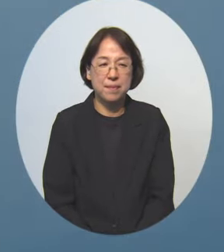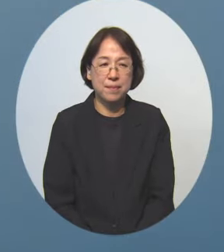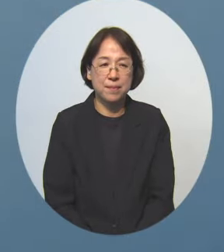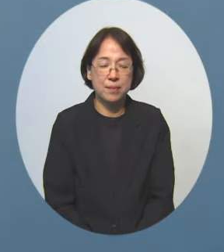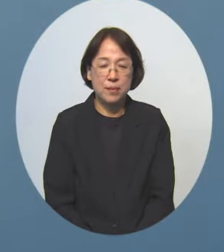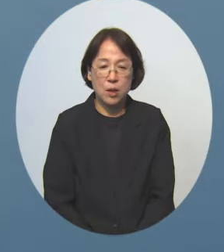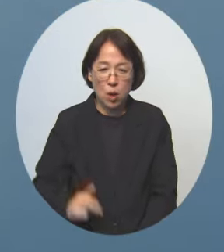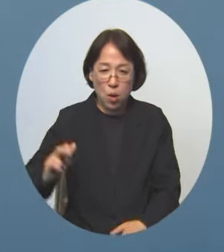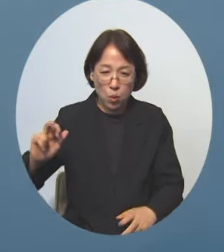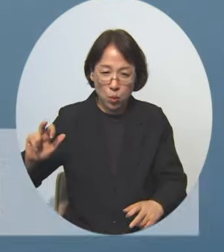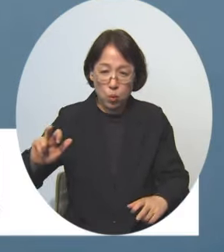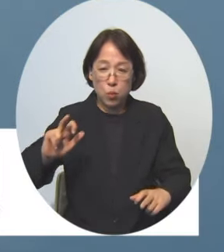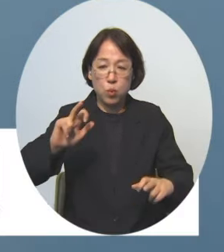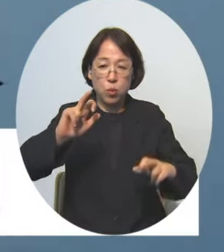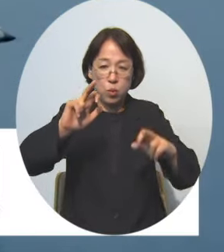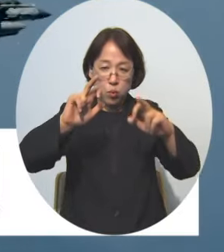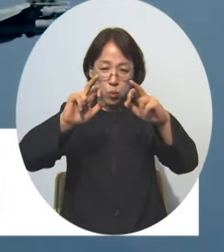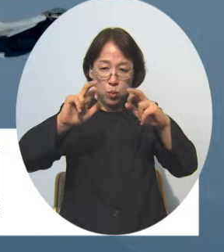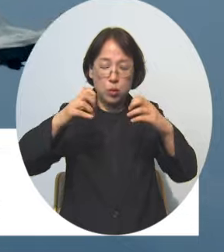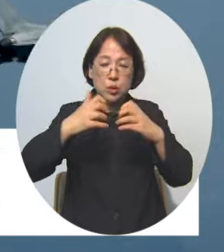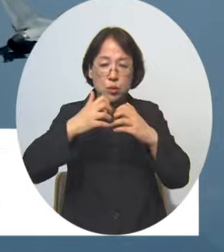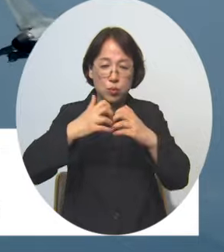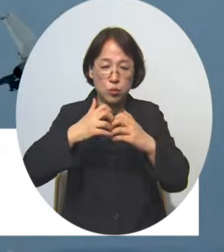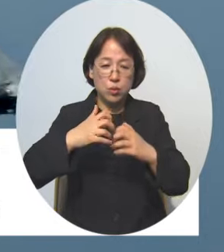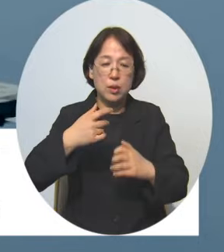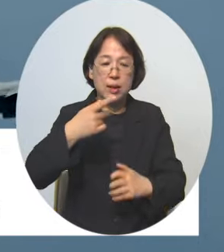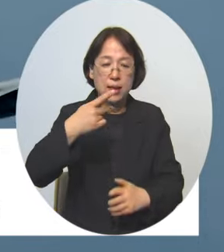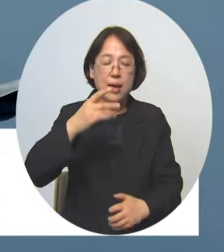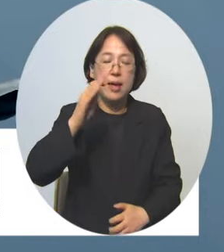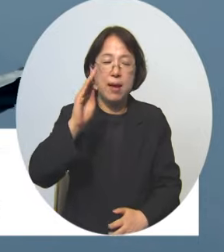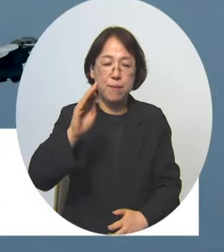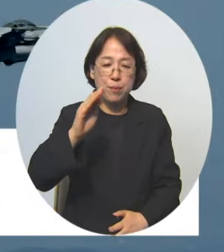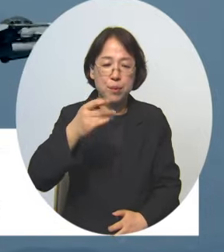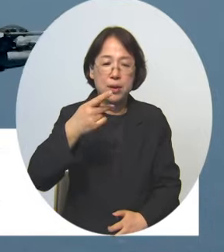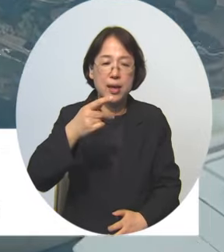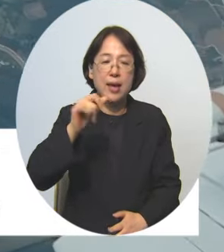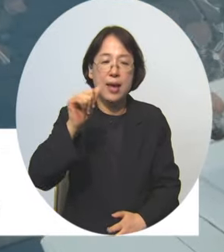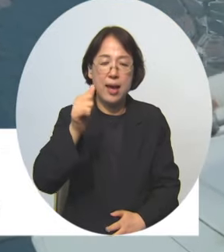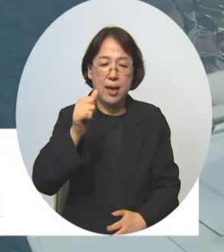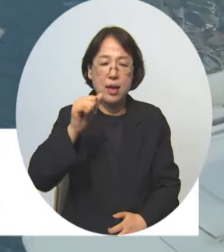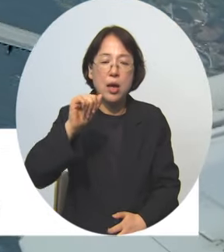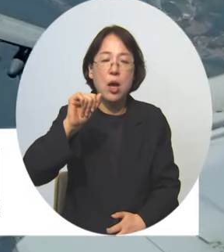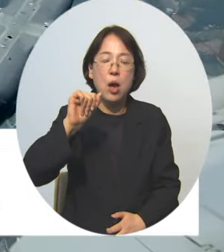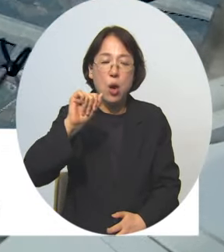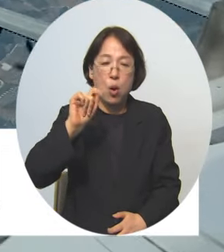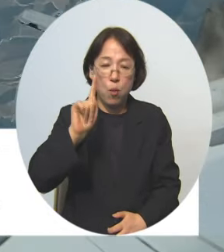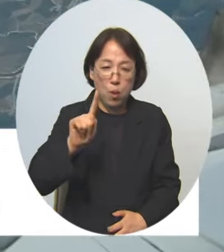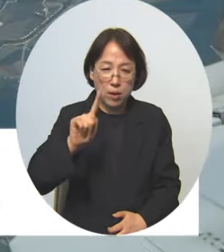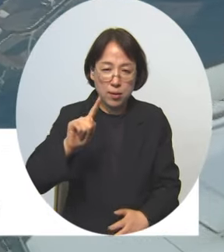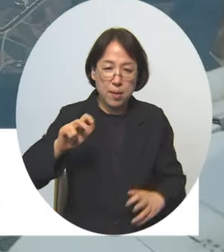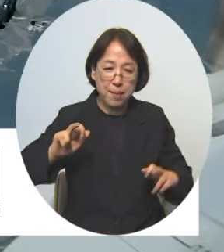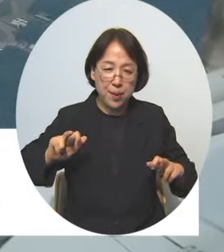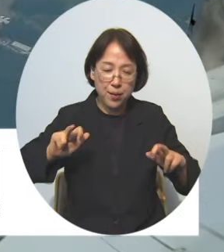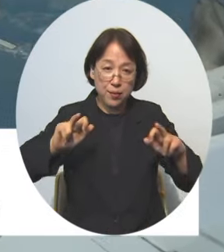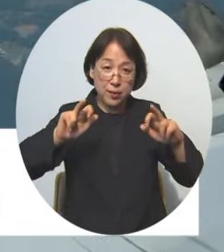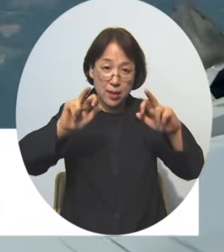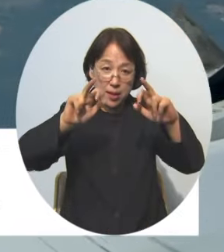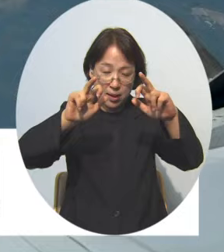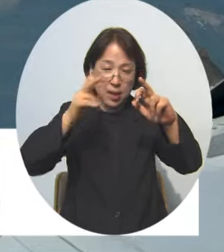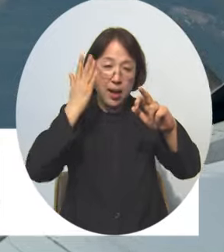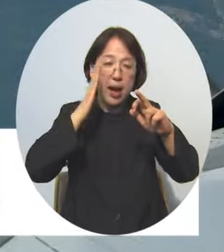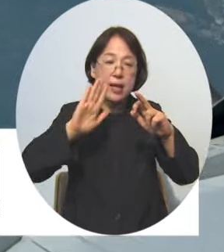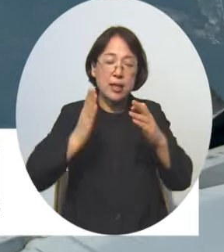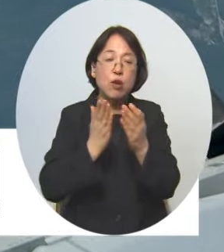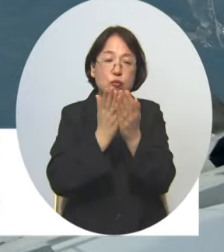우리 공군의 KF-16 전투기와 KA-1 공중통제공격기 편대가 하늘의 군함으로 불리는